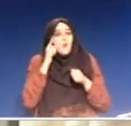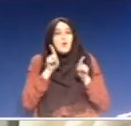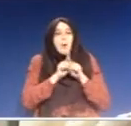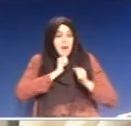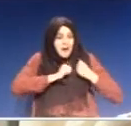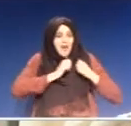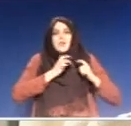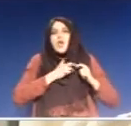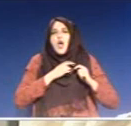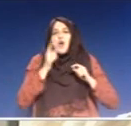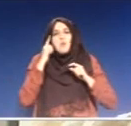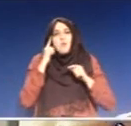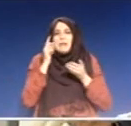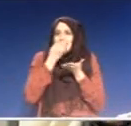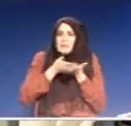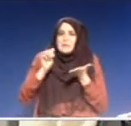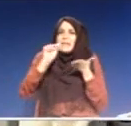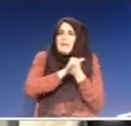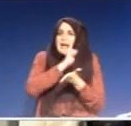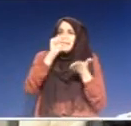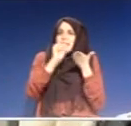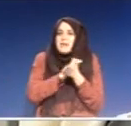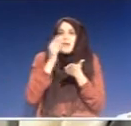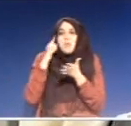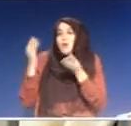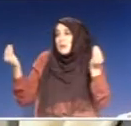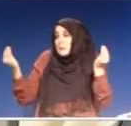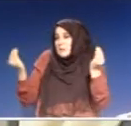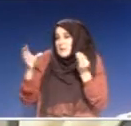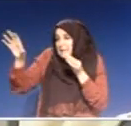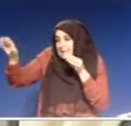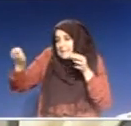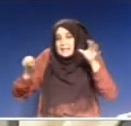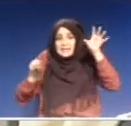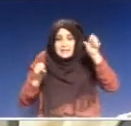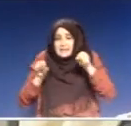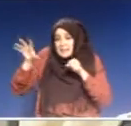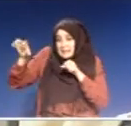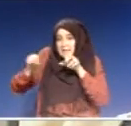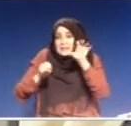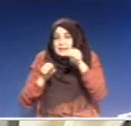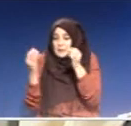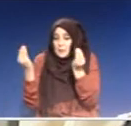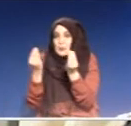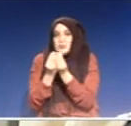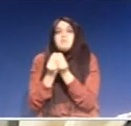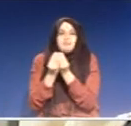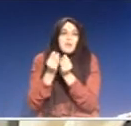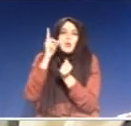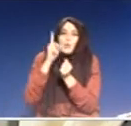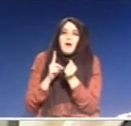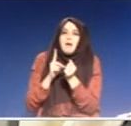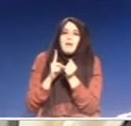بين الخصوم، باش يقرب بيناتهم، يقرب وجهات النظر، فذلك مشروع وليس في